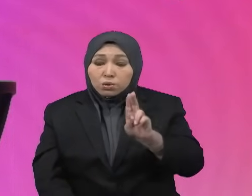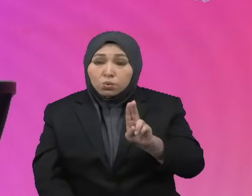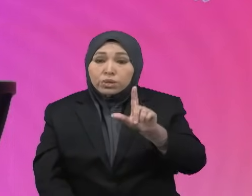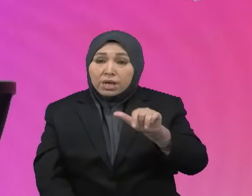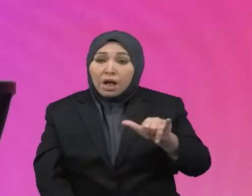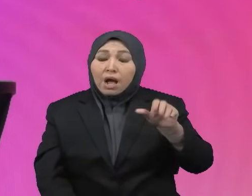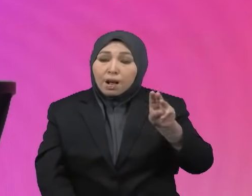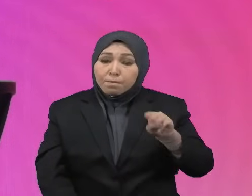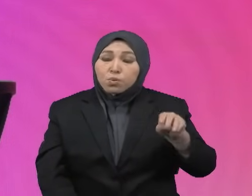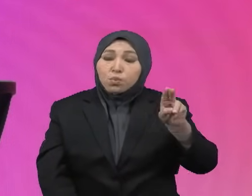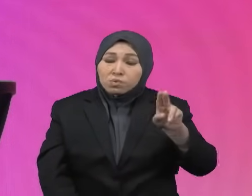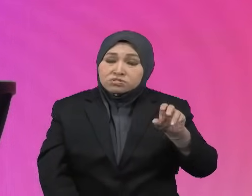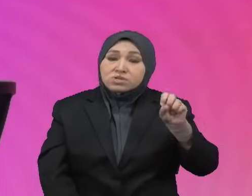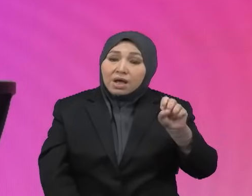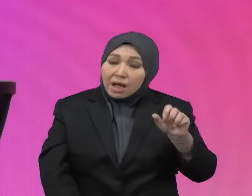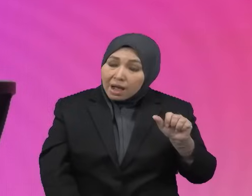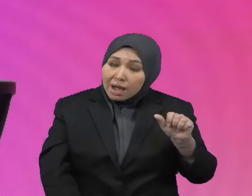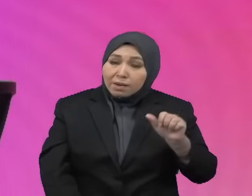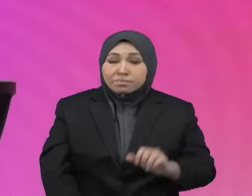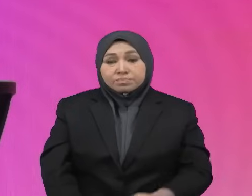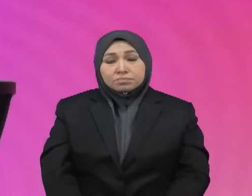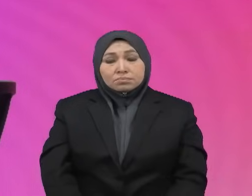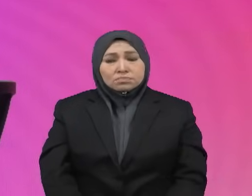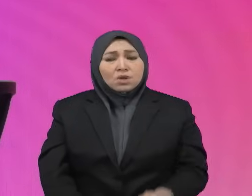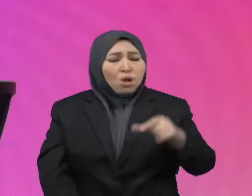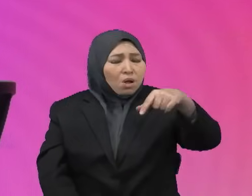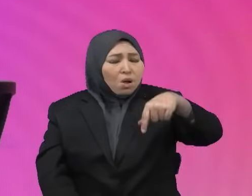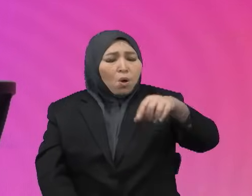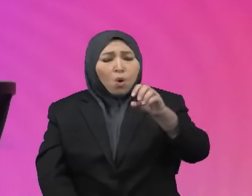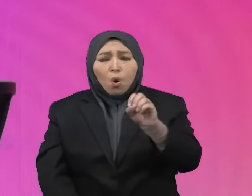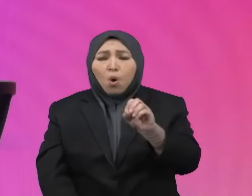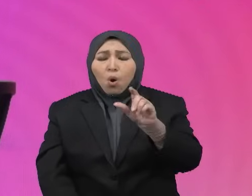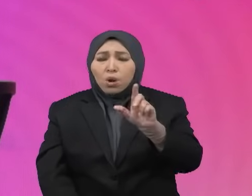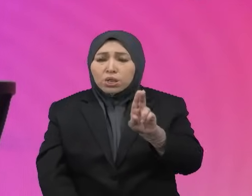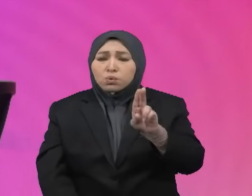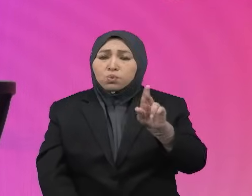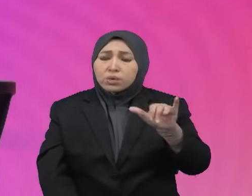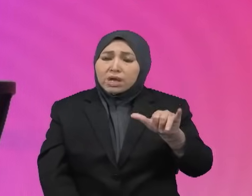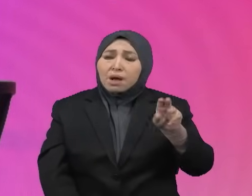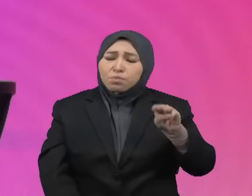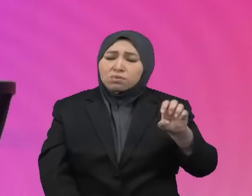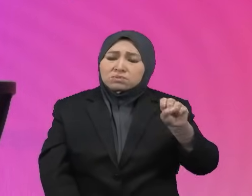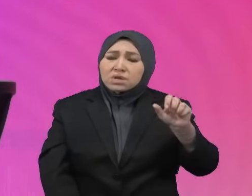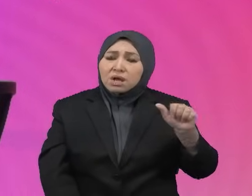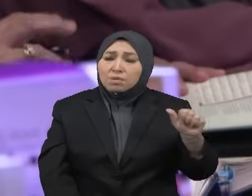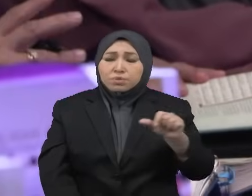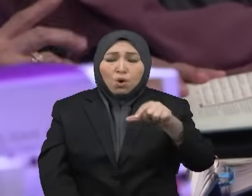Qalu ya Musa. Qalu ya Musa.